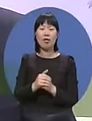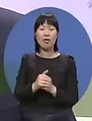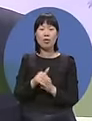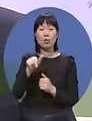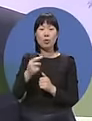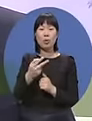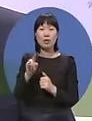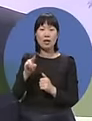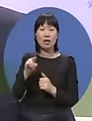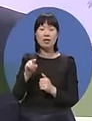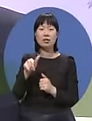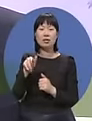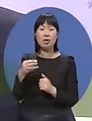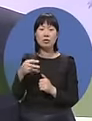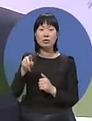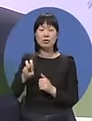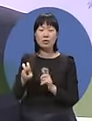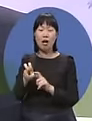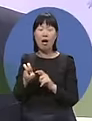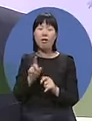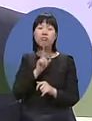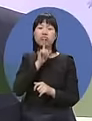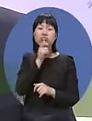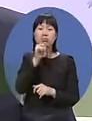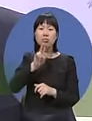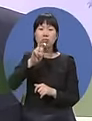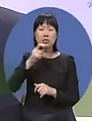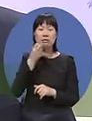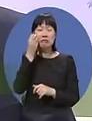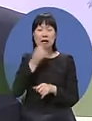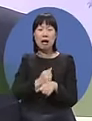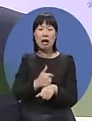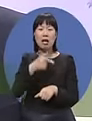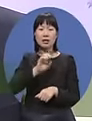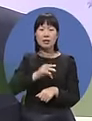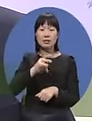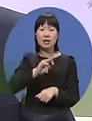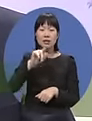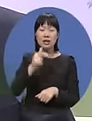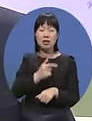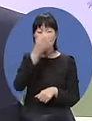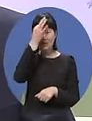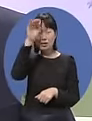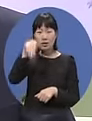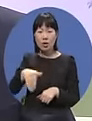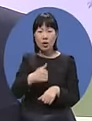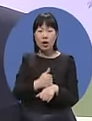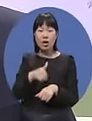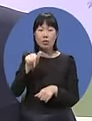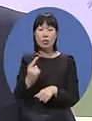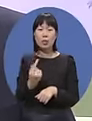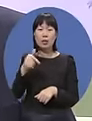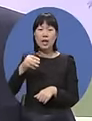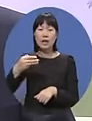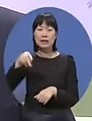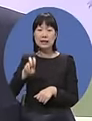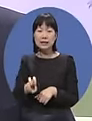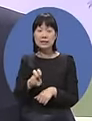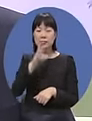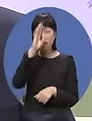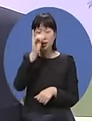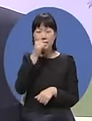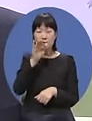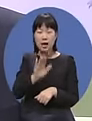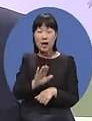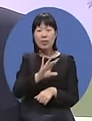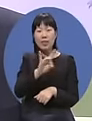결장증이라든지 항문 협착, 뭐 항문근 이상, 네. 갑상선 기능 저하, 뭐 고칼슘혈증 등이 많이 있는데, 그러나 이제 드물어요 아이들한테는.